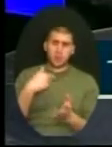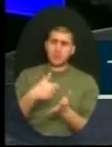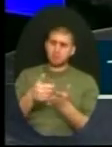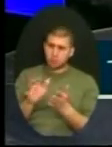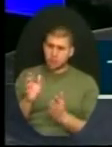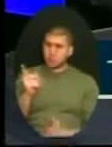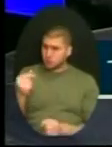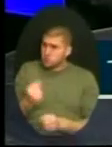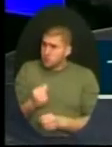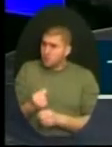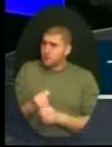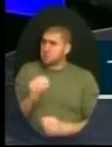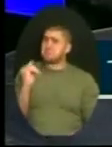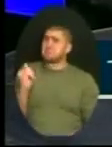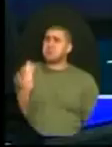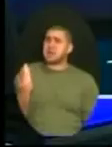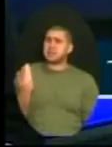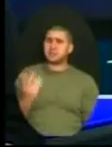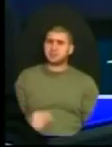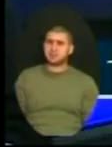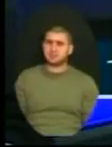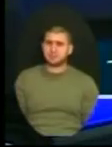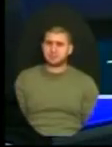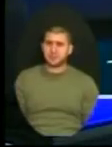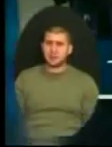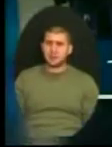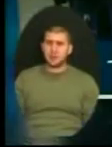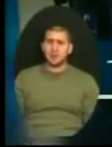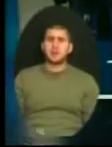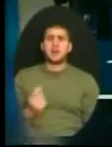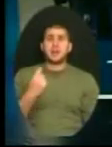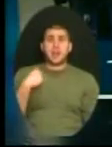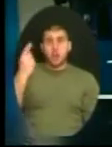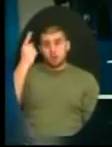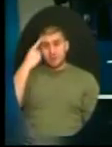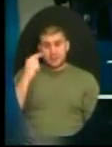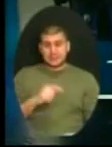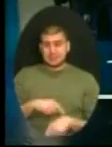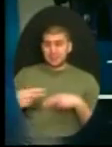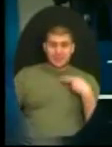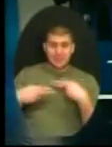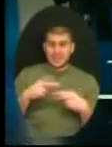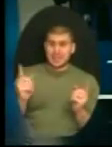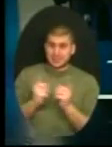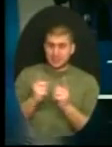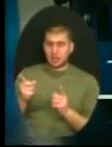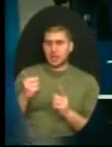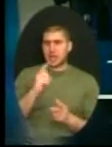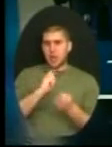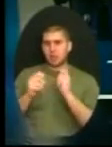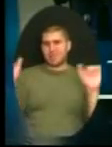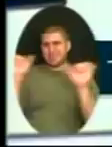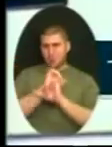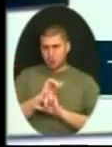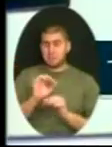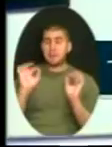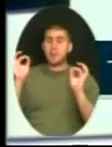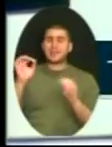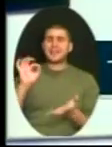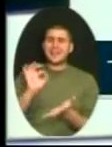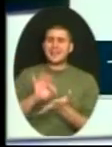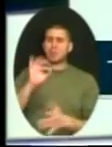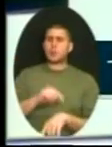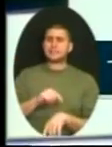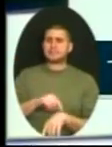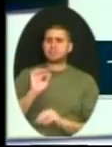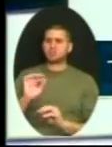עם זה. שיעבוד, מה זה כל התדרוכים האלה? אני חושב שבטווח הקצר הרעיון הזה היה טעות, במיוחד העיתונאים. העיתוי של